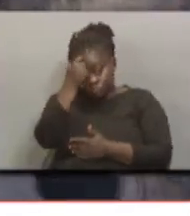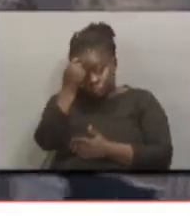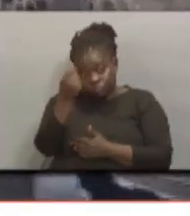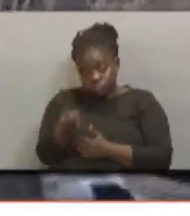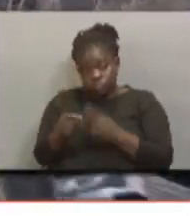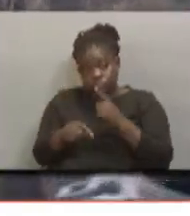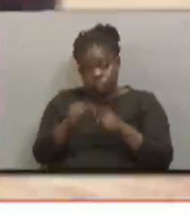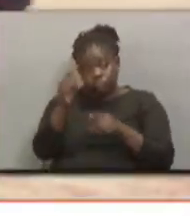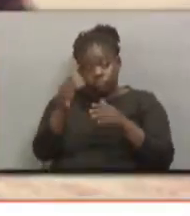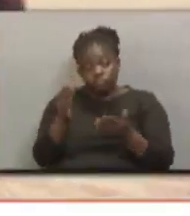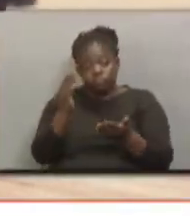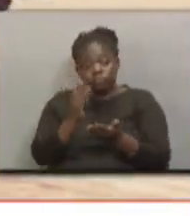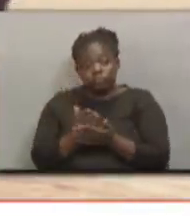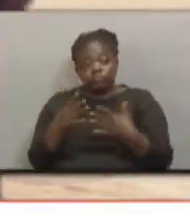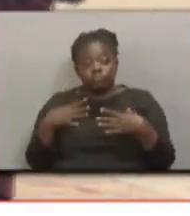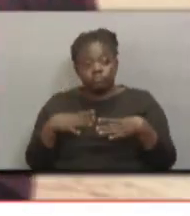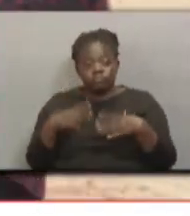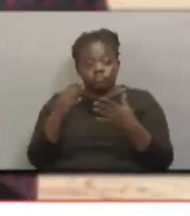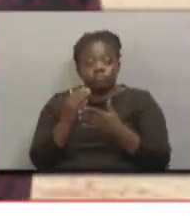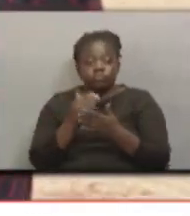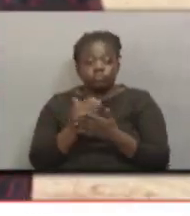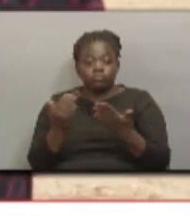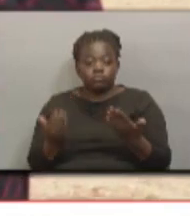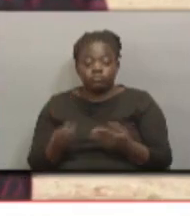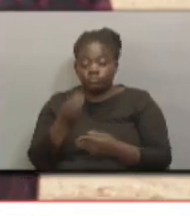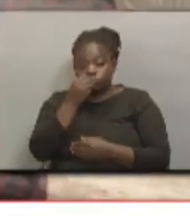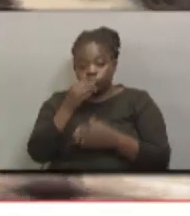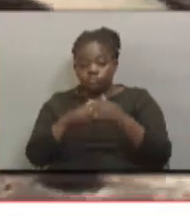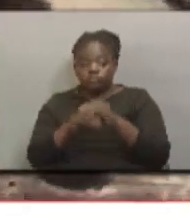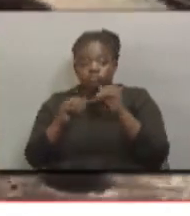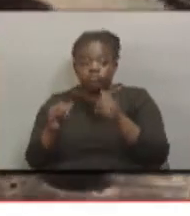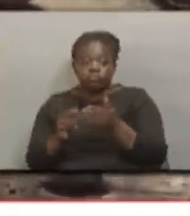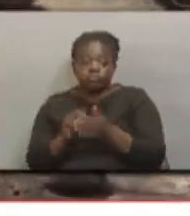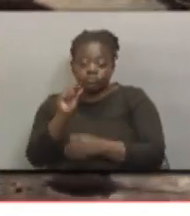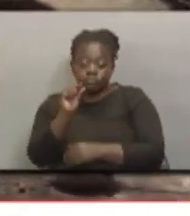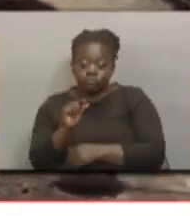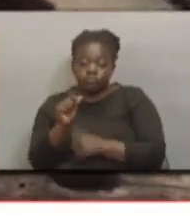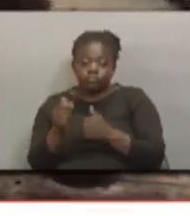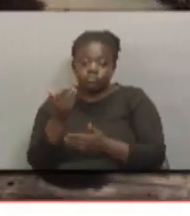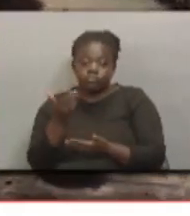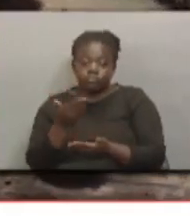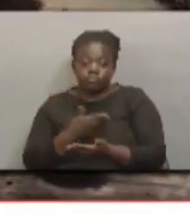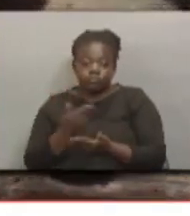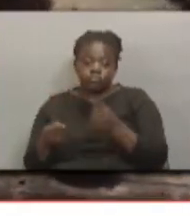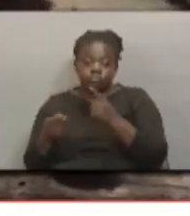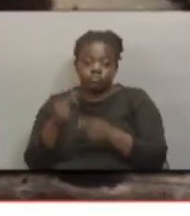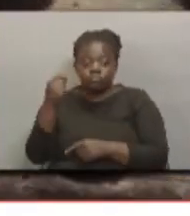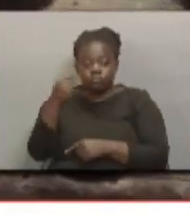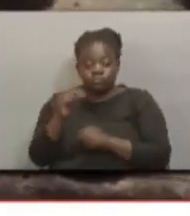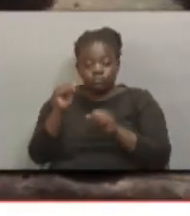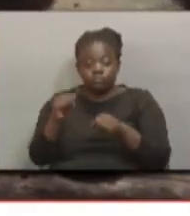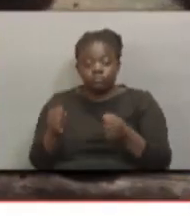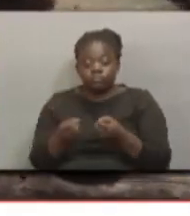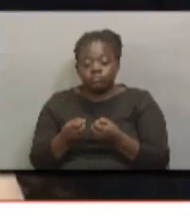bannabyabufuzi bave mu kulira engalo kubanga mu byagi emmere erimu temala nga balina okukozesa akatono ke balina okukongeramu omutindo kasobola